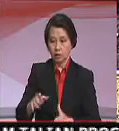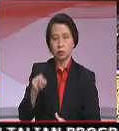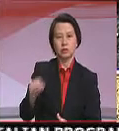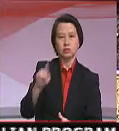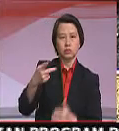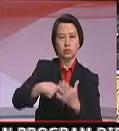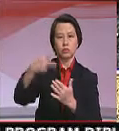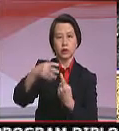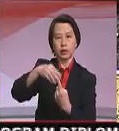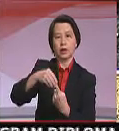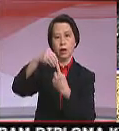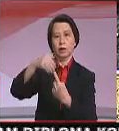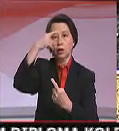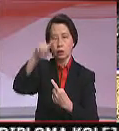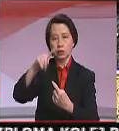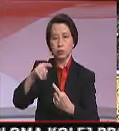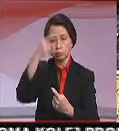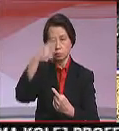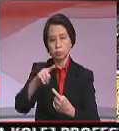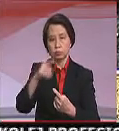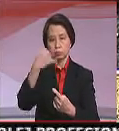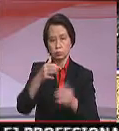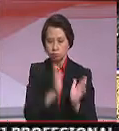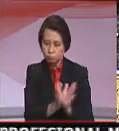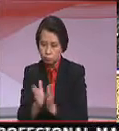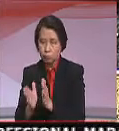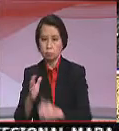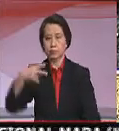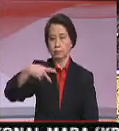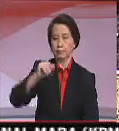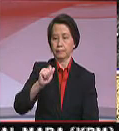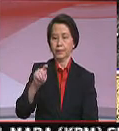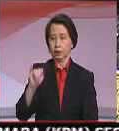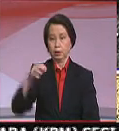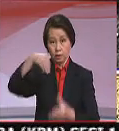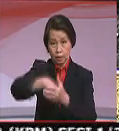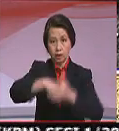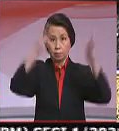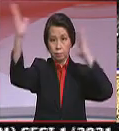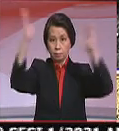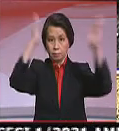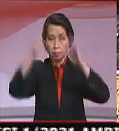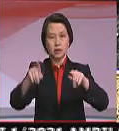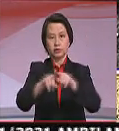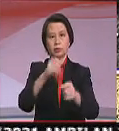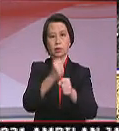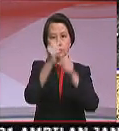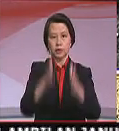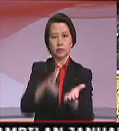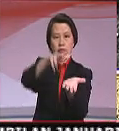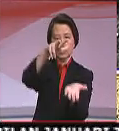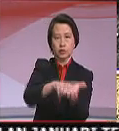suatu program khas untuk meregularisasikan parti di negara ini sebagai pekerja asing yang